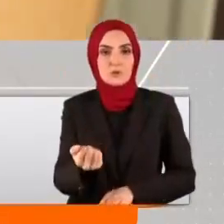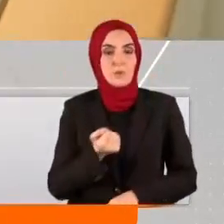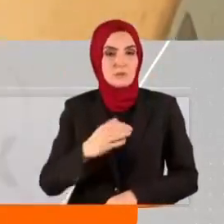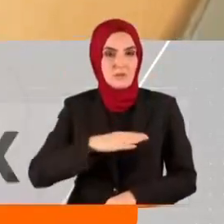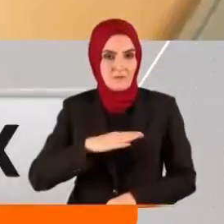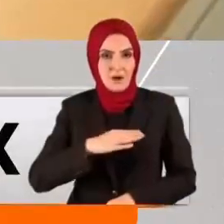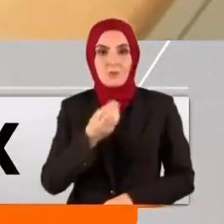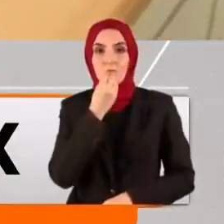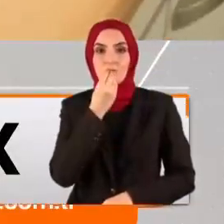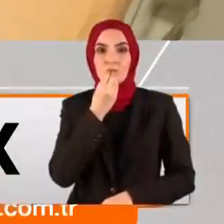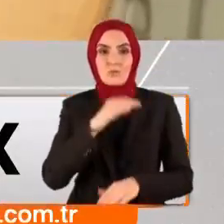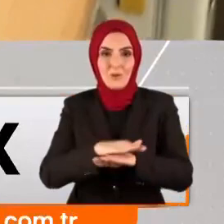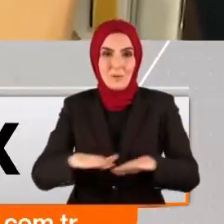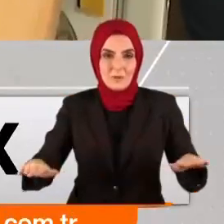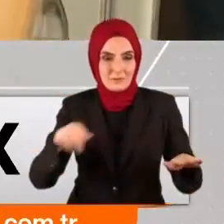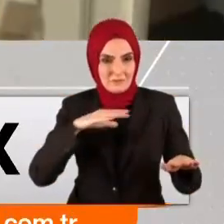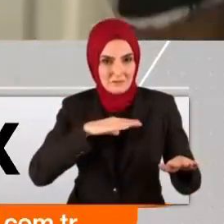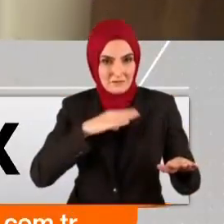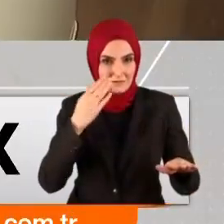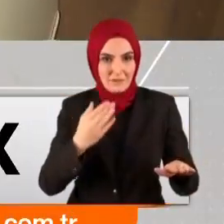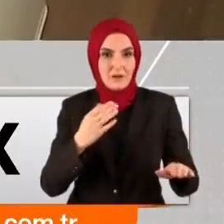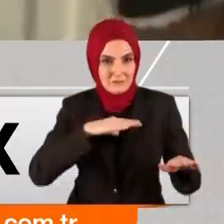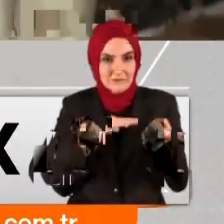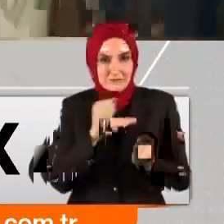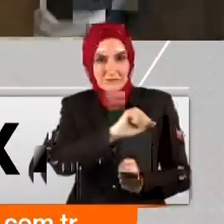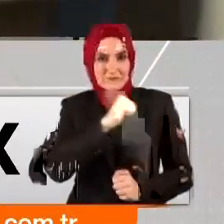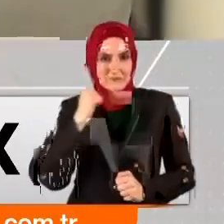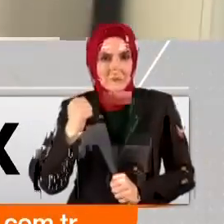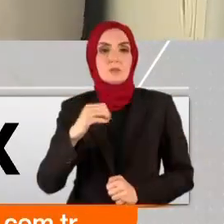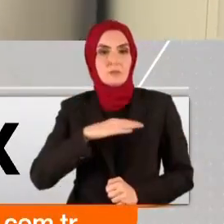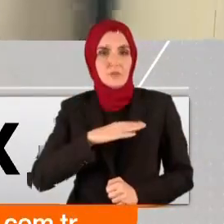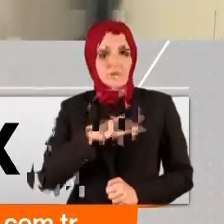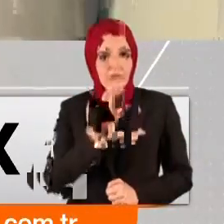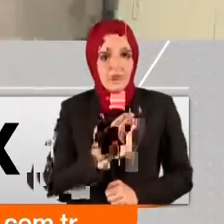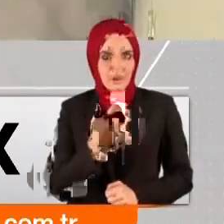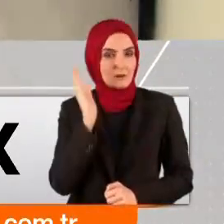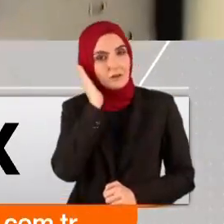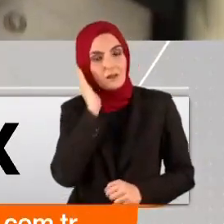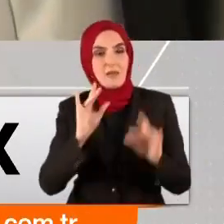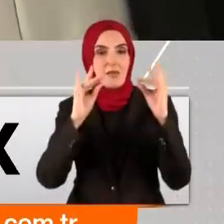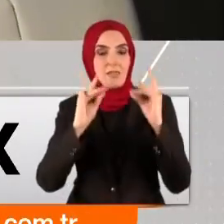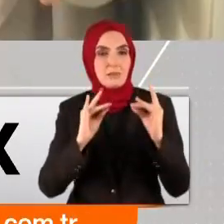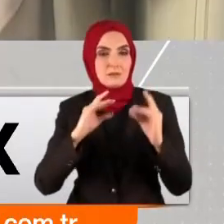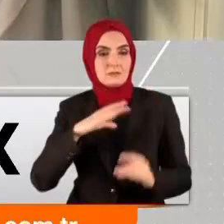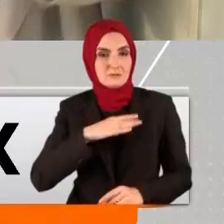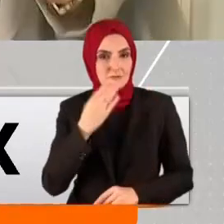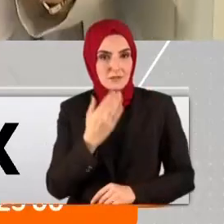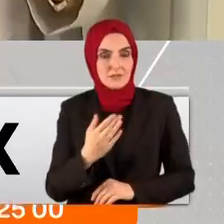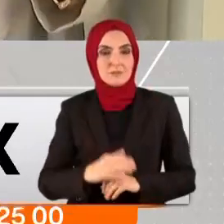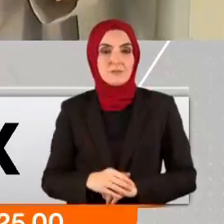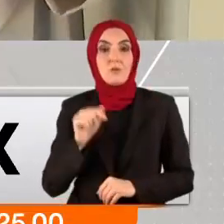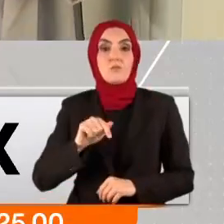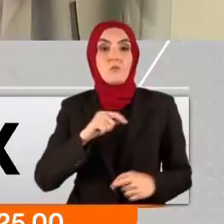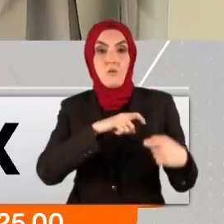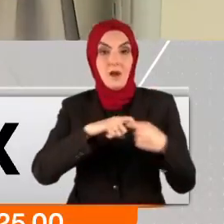tezgahını görüyoruz ve bir buzdolabını daha görüyoruz. Şöyle gittiğimizde yine bir yatağa doğru çıkmış oluyoruz. Ve bu karavanın